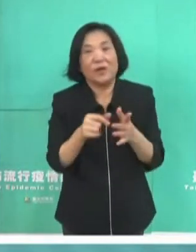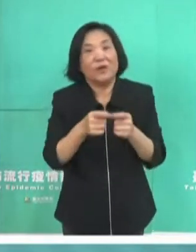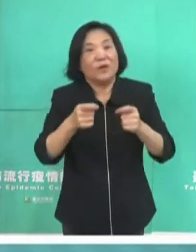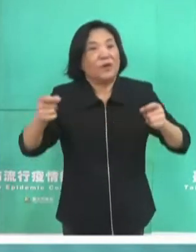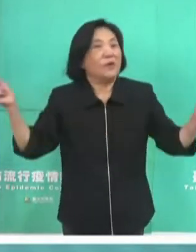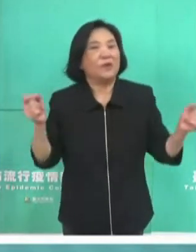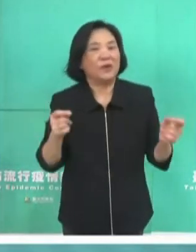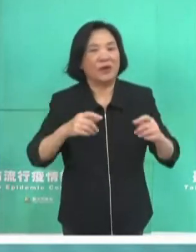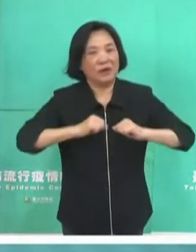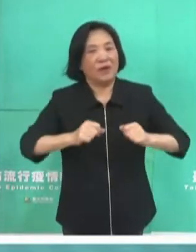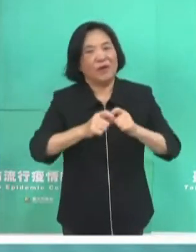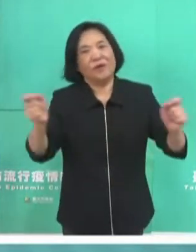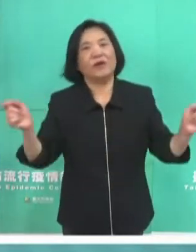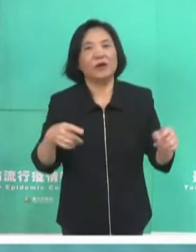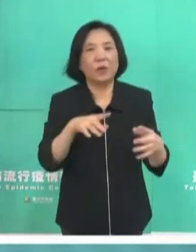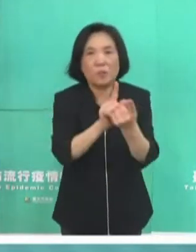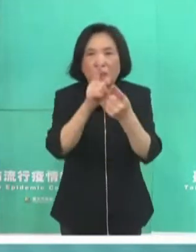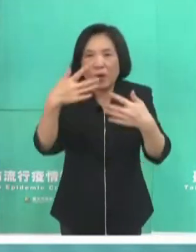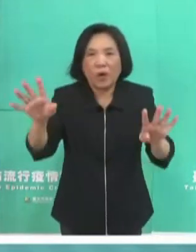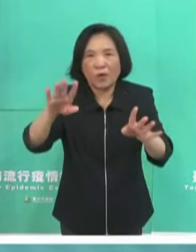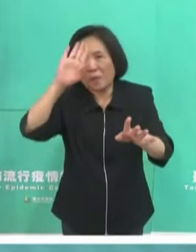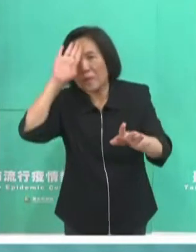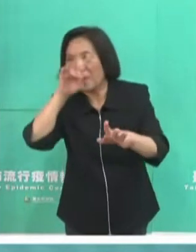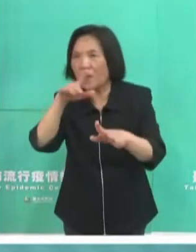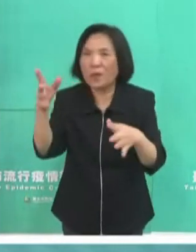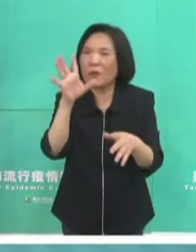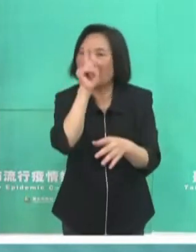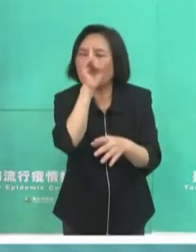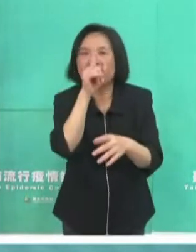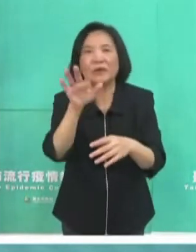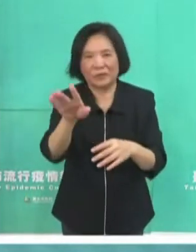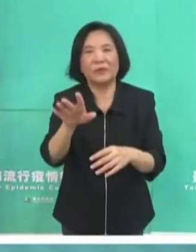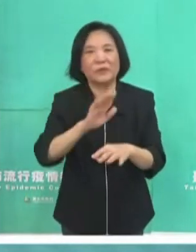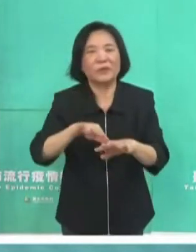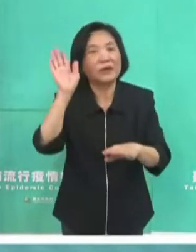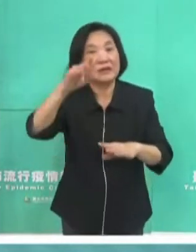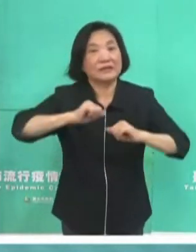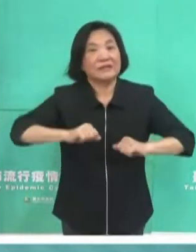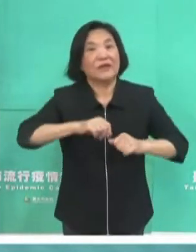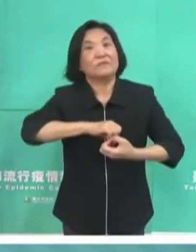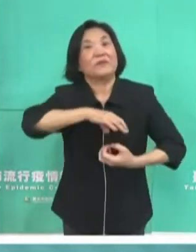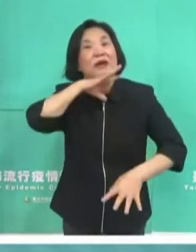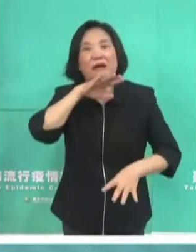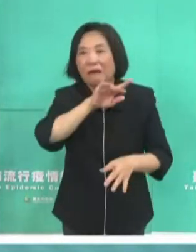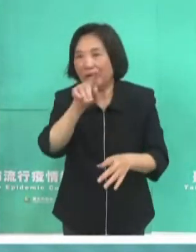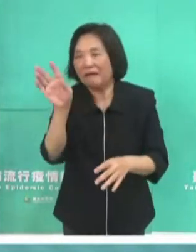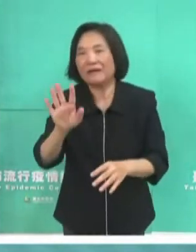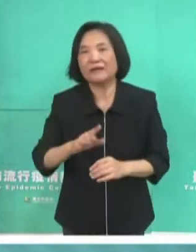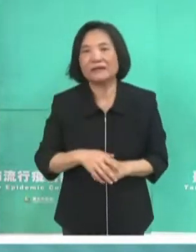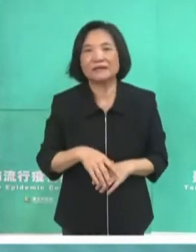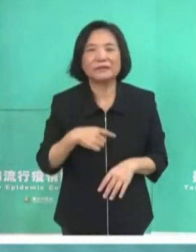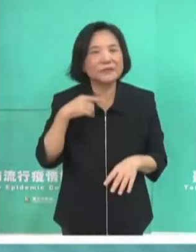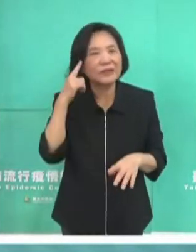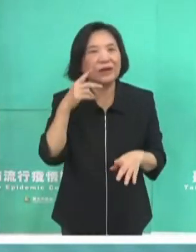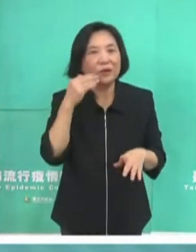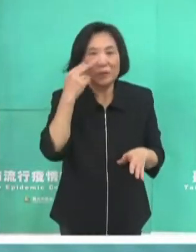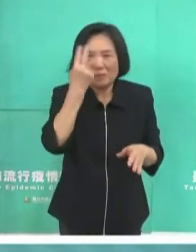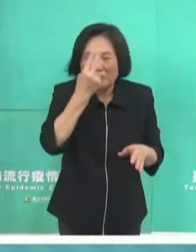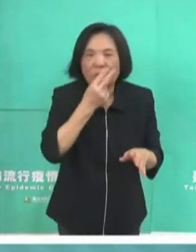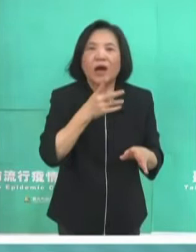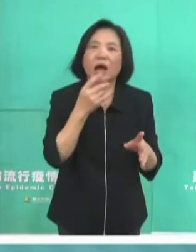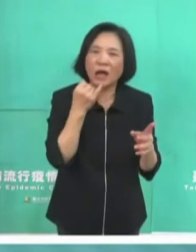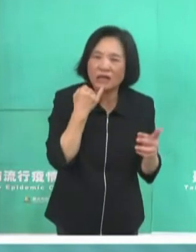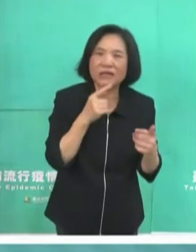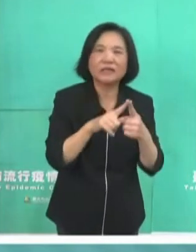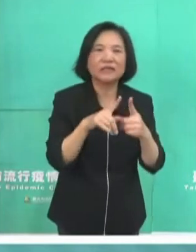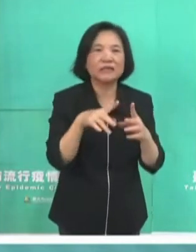奇怪的病啊。哦，啊所以还是那句话的哈，合理的风险啊，哦，医学还是